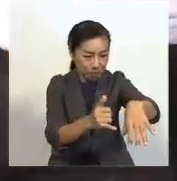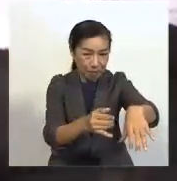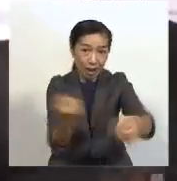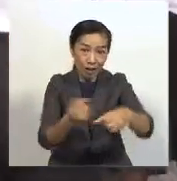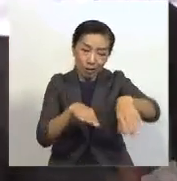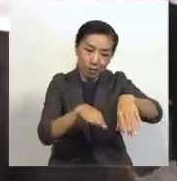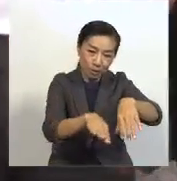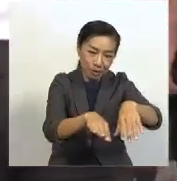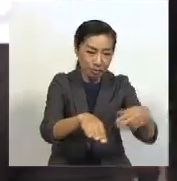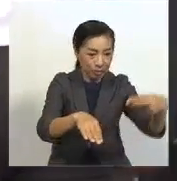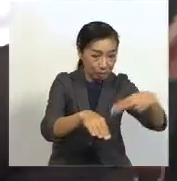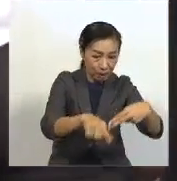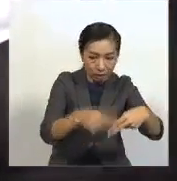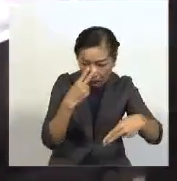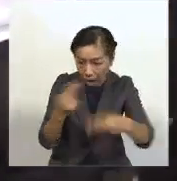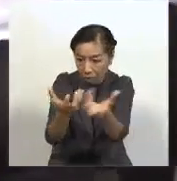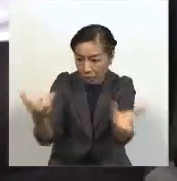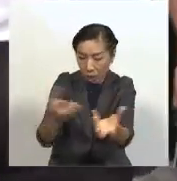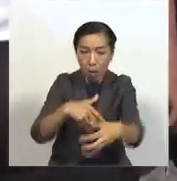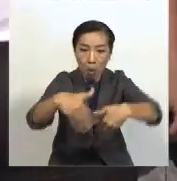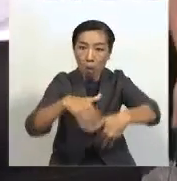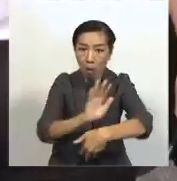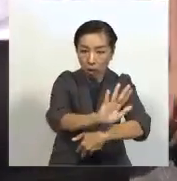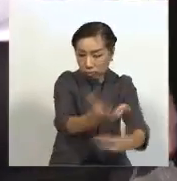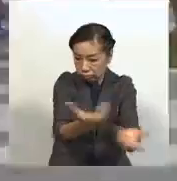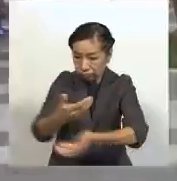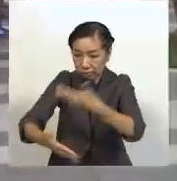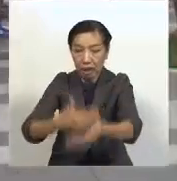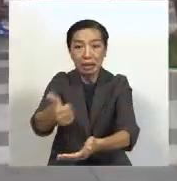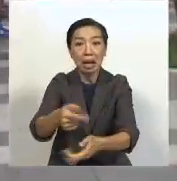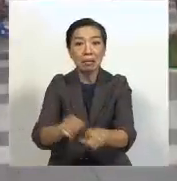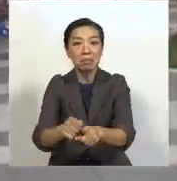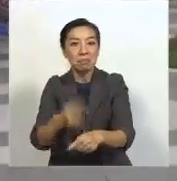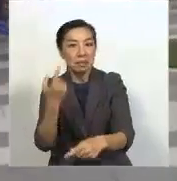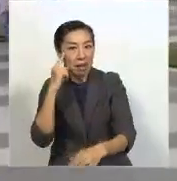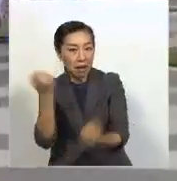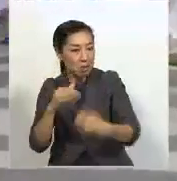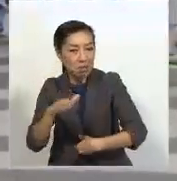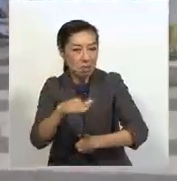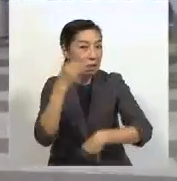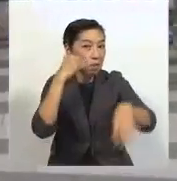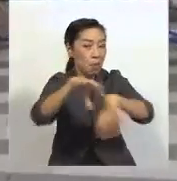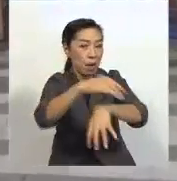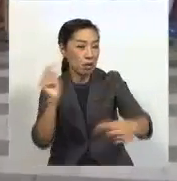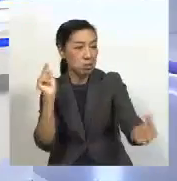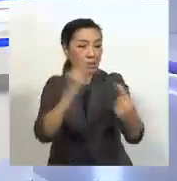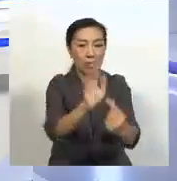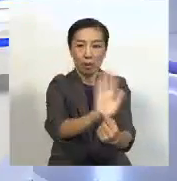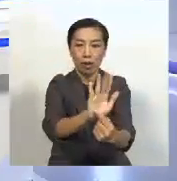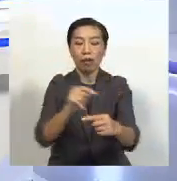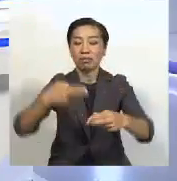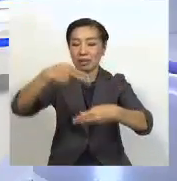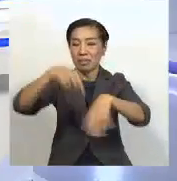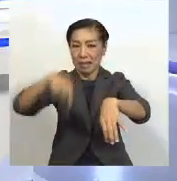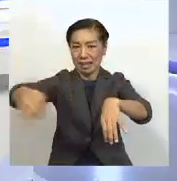สินค้าพื้นบ้านพื้นถิ่นของพื้นที่นั้นๆได้โดยที่เราไม่จำเป็นที่ต้องเข้าไปในหมู่บ้านก ็ ได้นะคะ